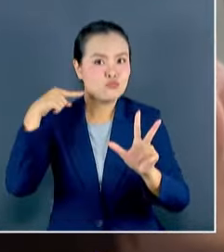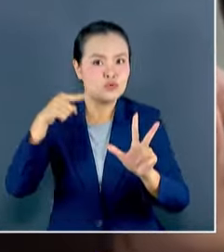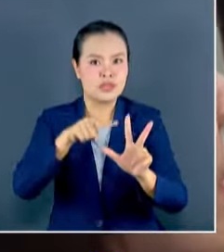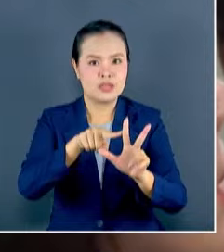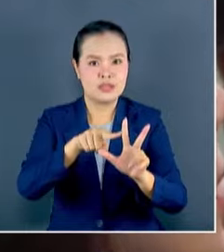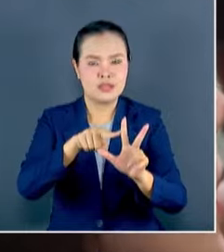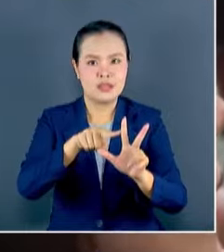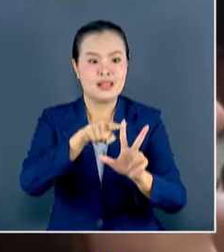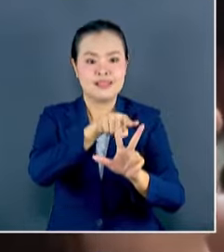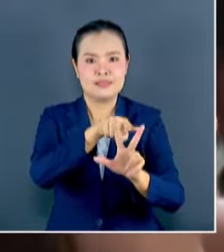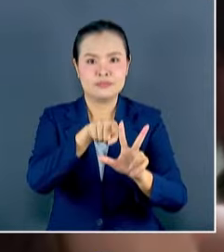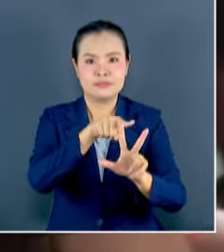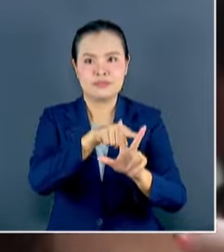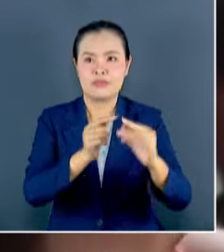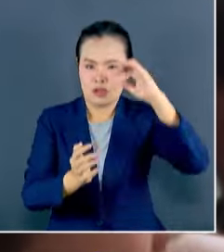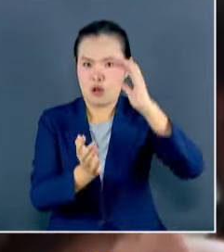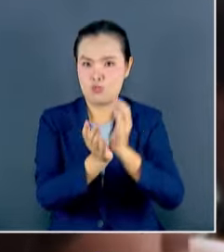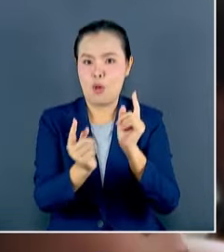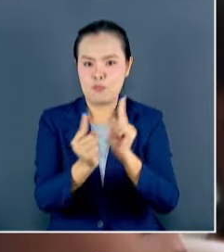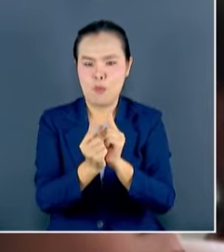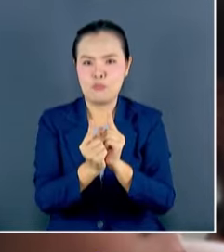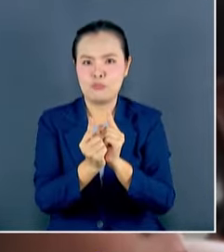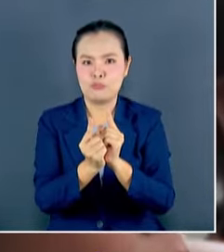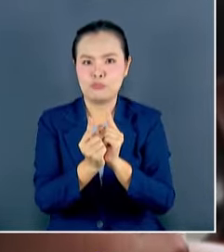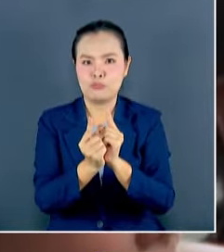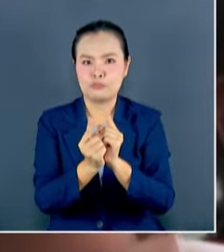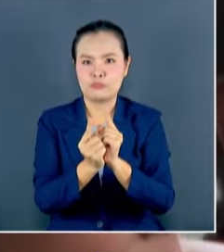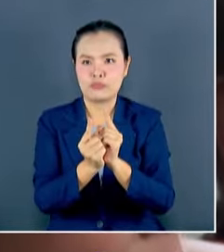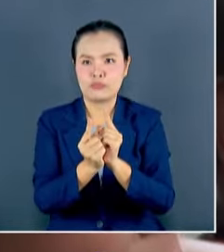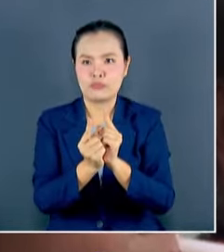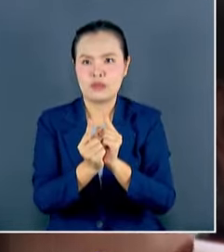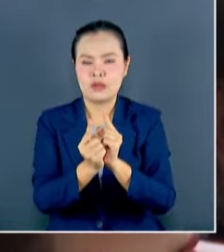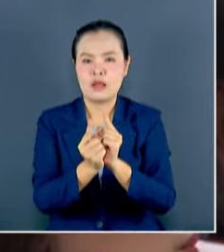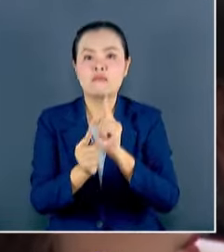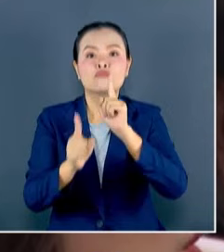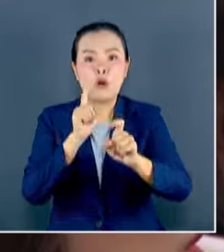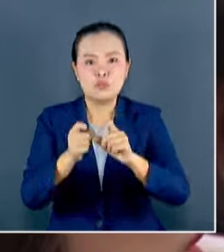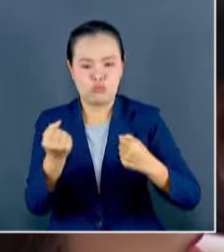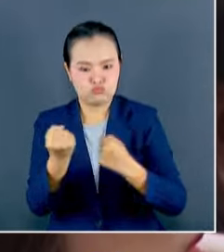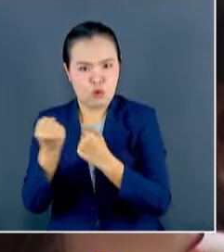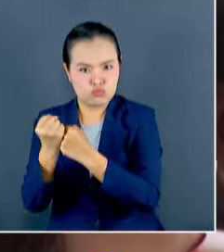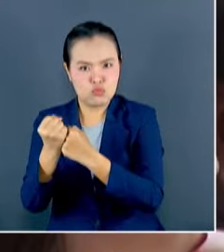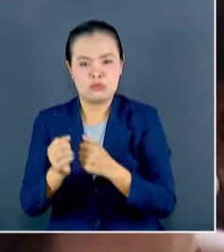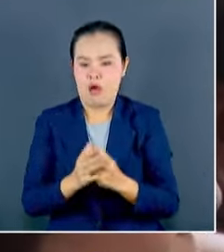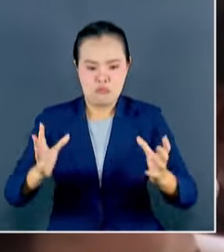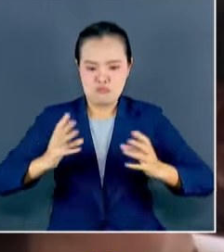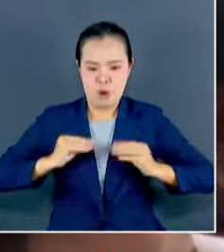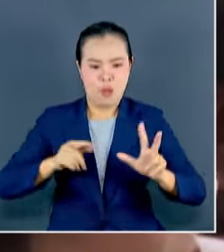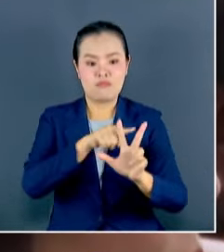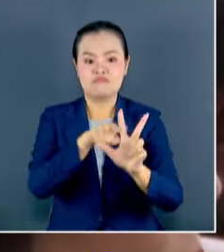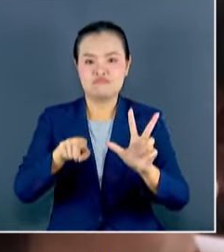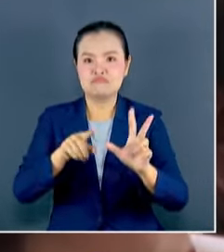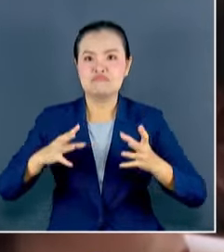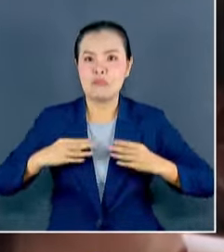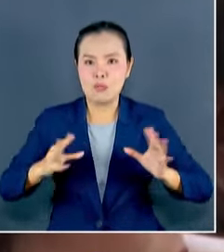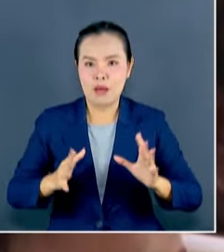ครับคุณสมเกียรติเนี่ยได้เข้ามามอบตัวต่อสู้คดีในชั้นสอบสวนนะครับซึ่งทั้ง3คนก็ให้การปฏิเสธนะครับแล้